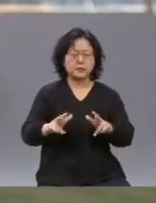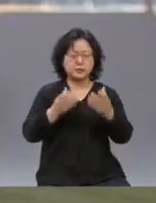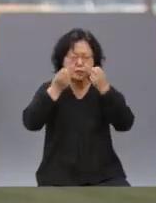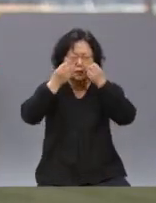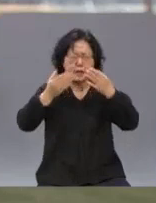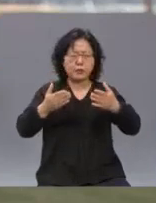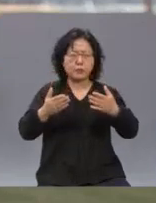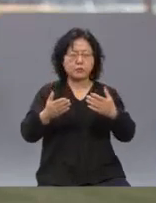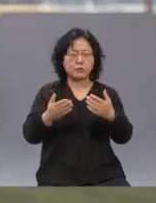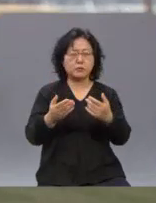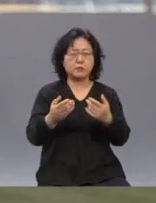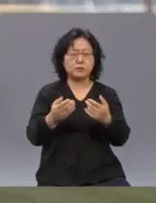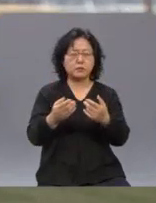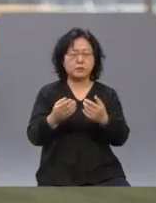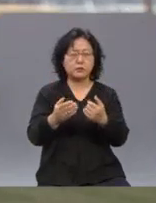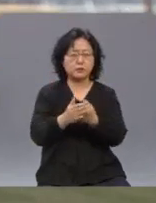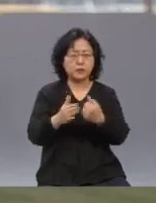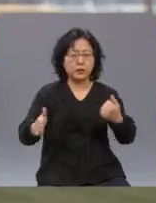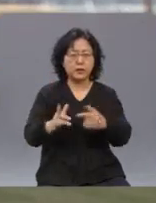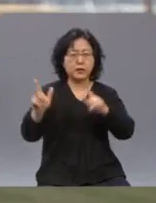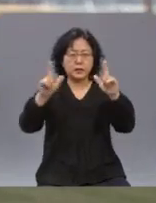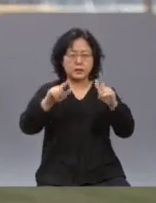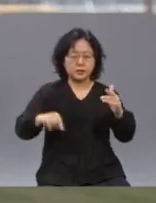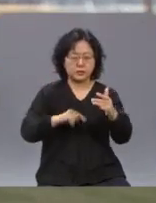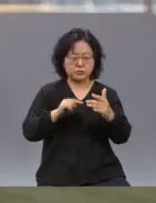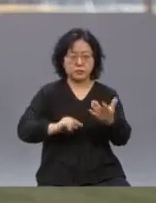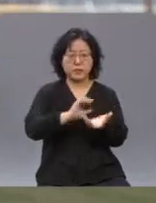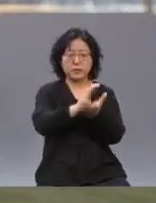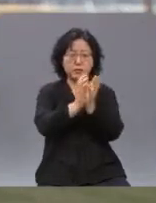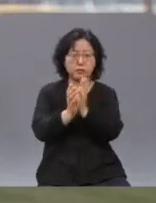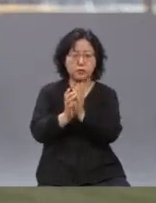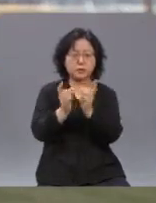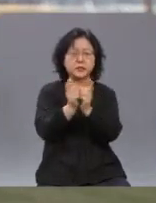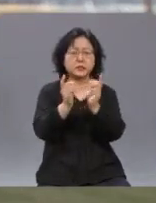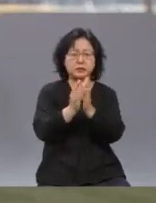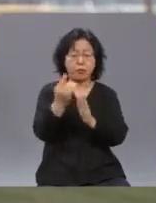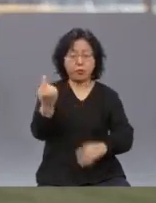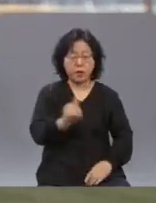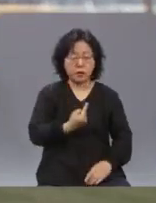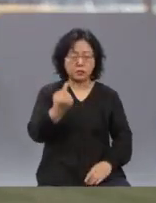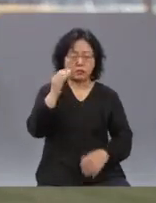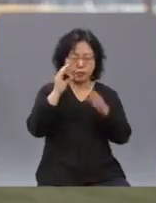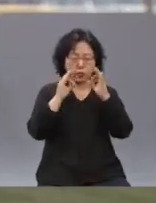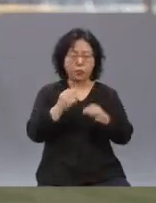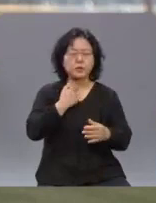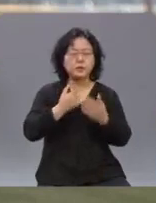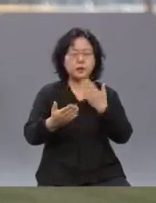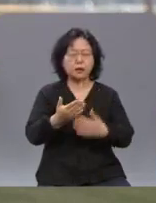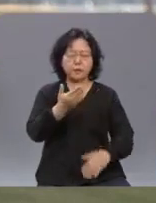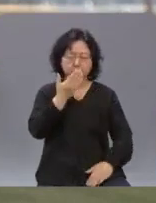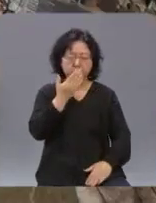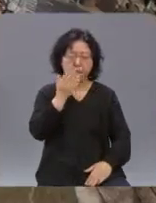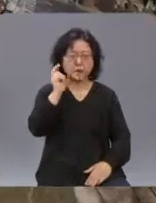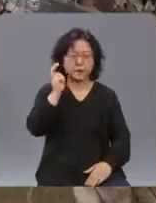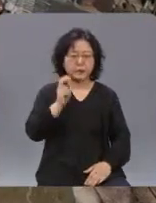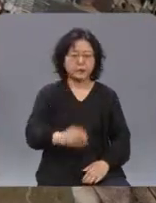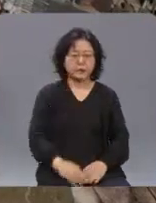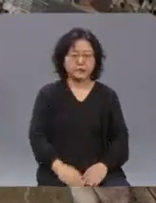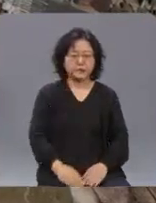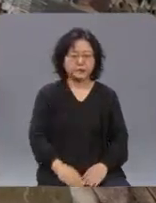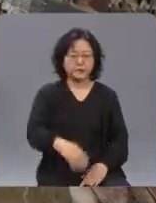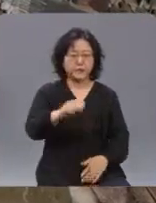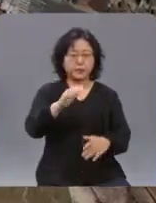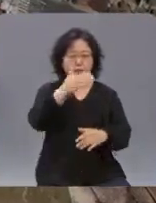있는 것들입니다 이제는 생활 쓰고 정원을 여러분들이 직접 와서 확인하고 체험할 수 있는게 큰 차이점입니다